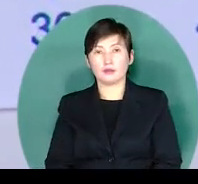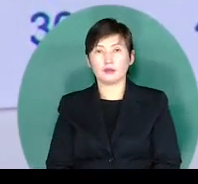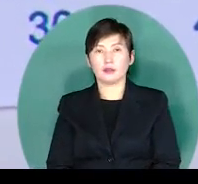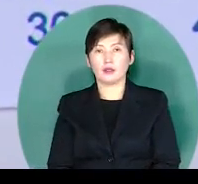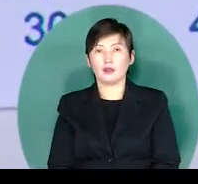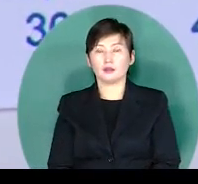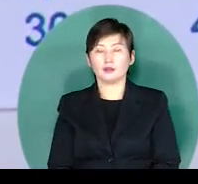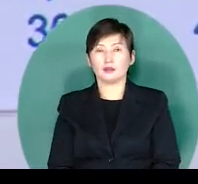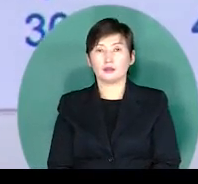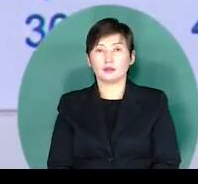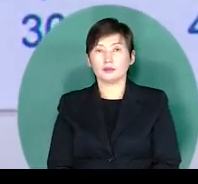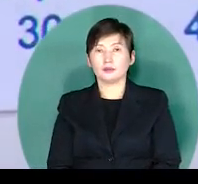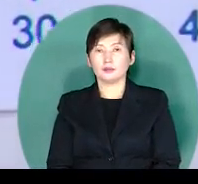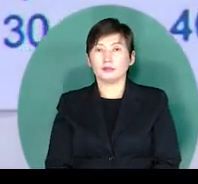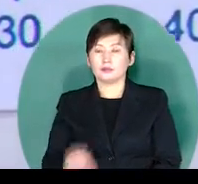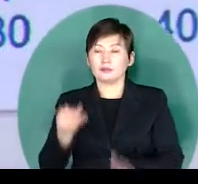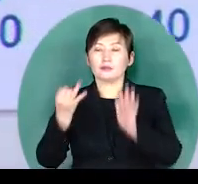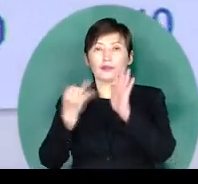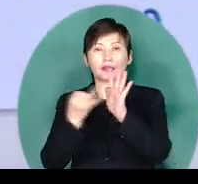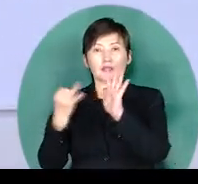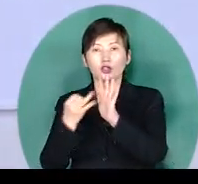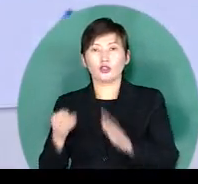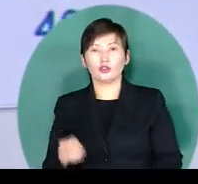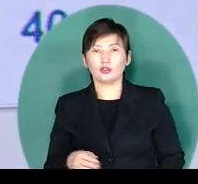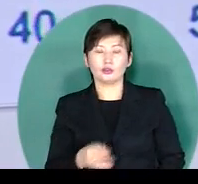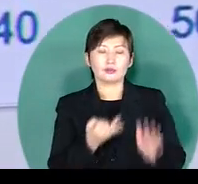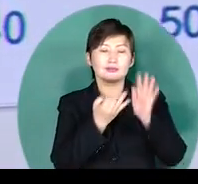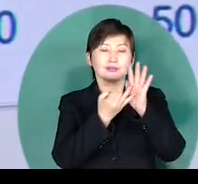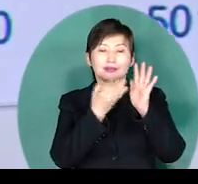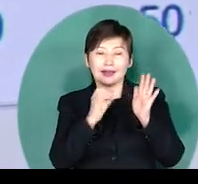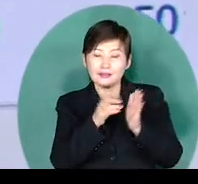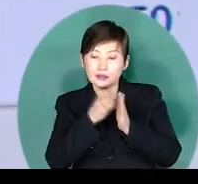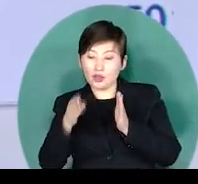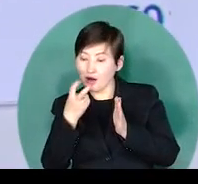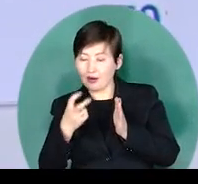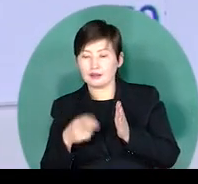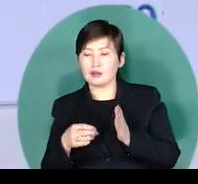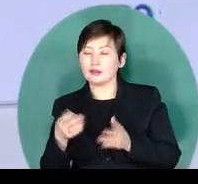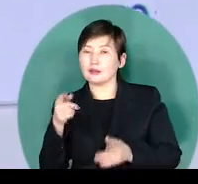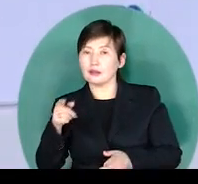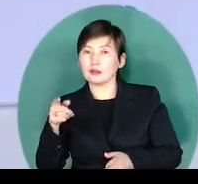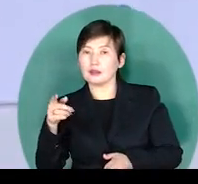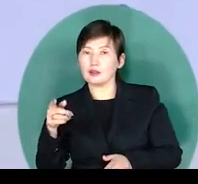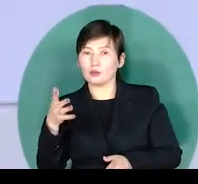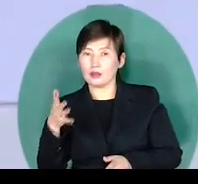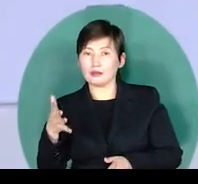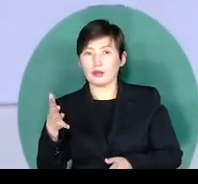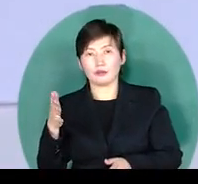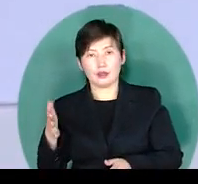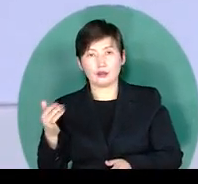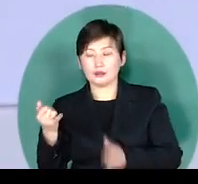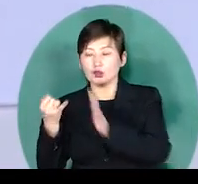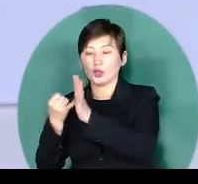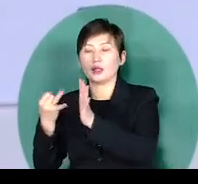энэ тэмдэглэлээ. За, 77. За, 70-аас 71, 72, 73,